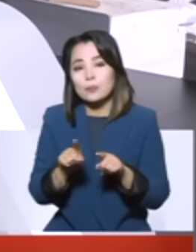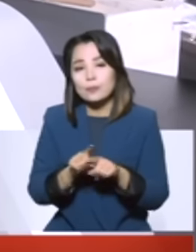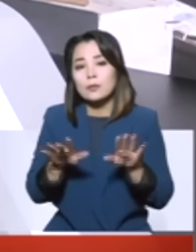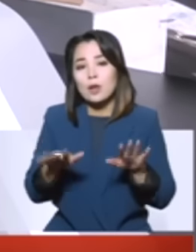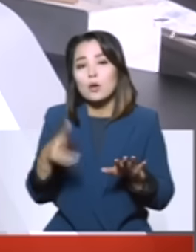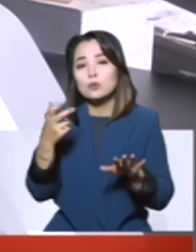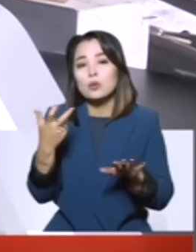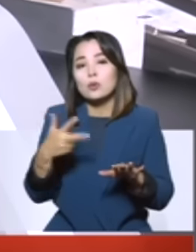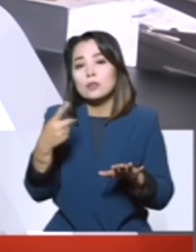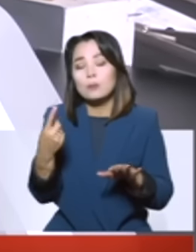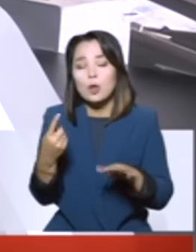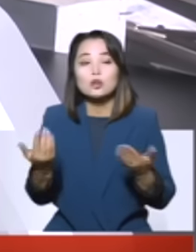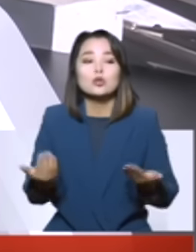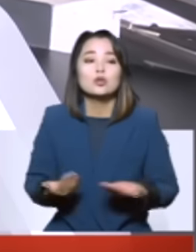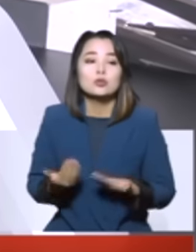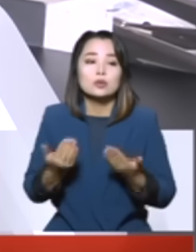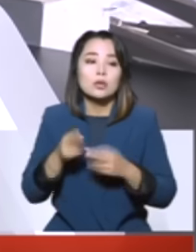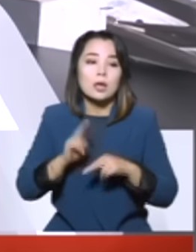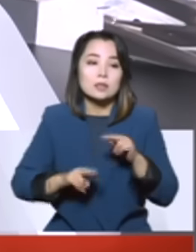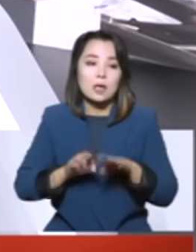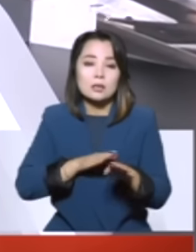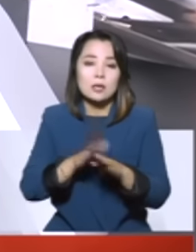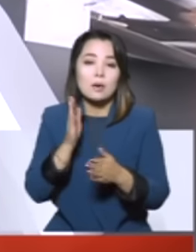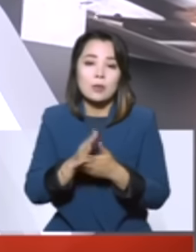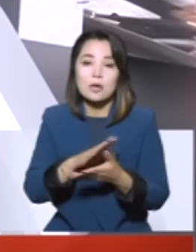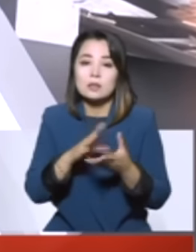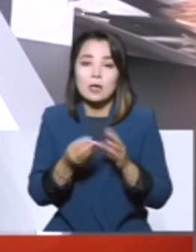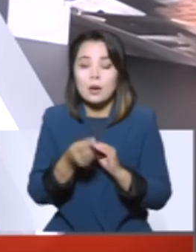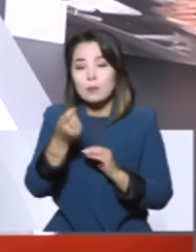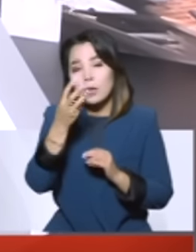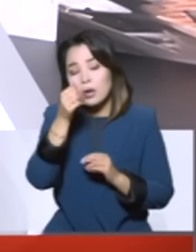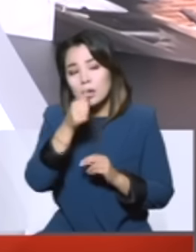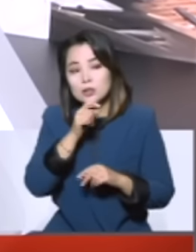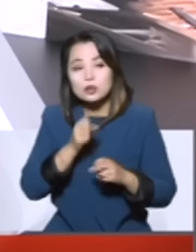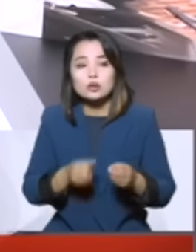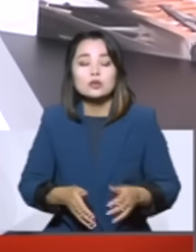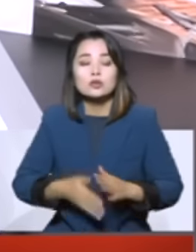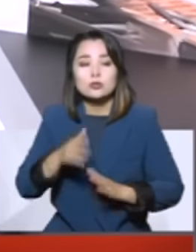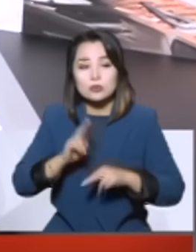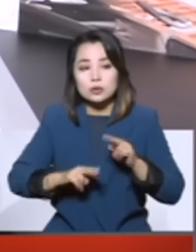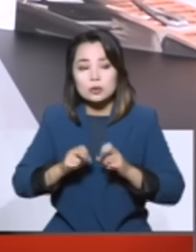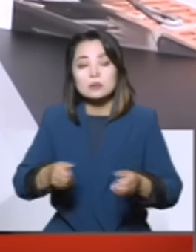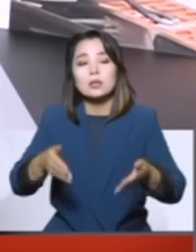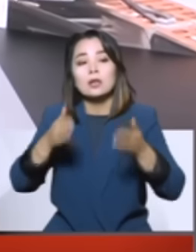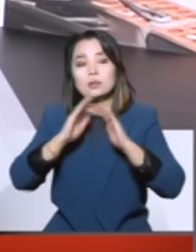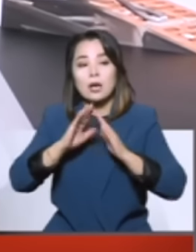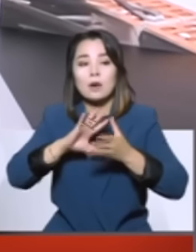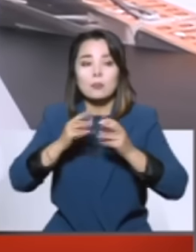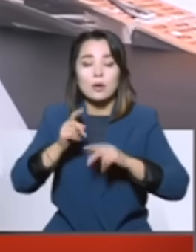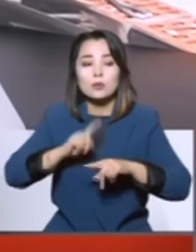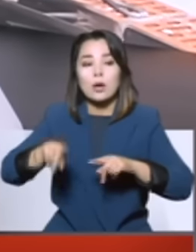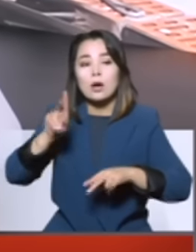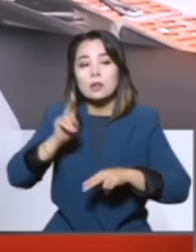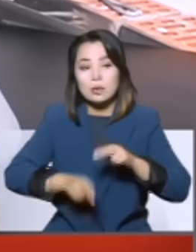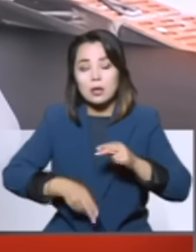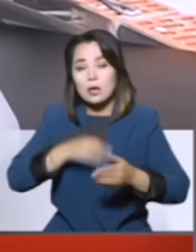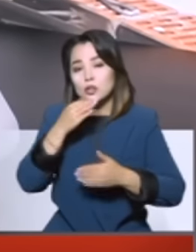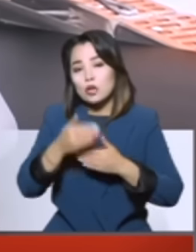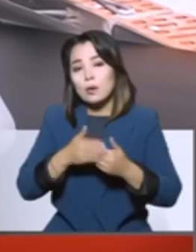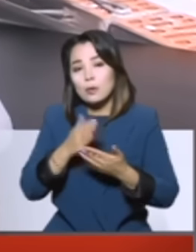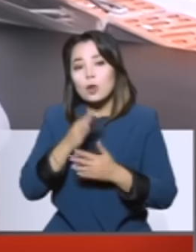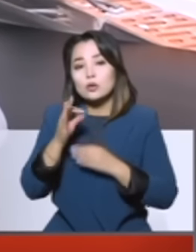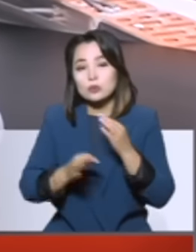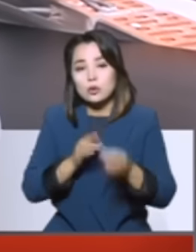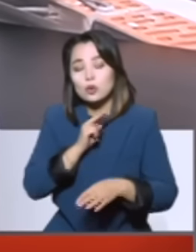мекендерде 331 тұрғын үй салынып жатыр. Небәрі бірнеше айда бой көтерген баспаналардың құрылысы аяқталуға жақын. Ал